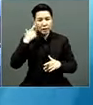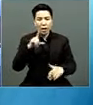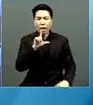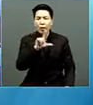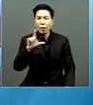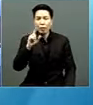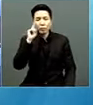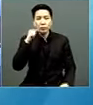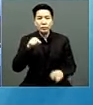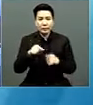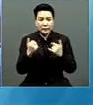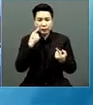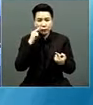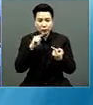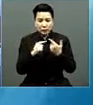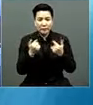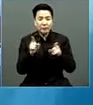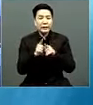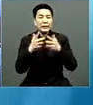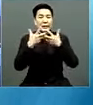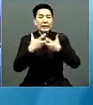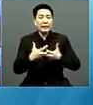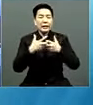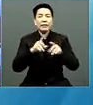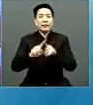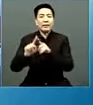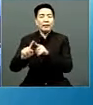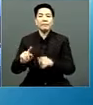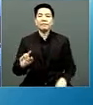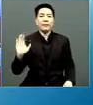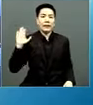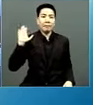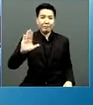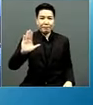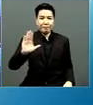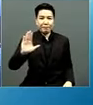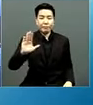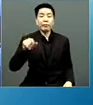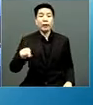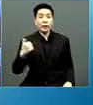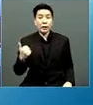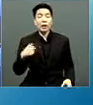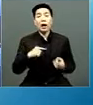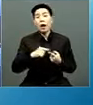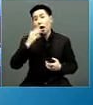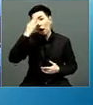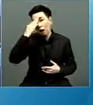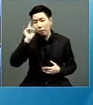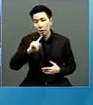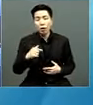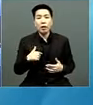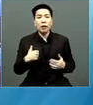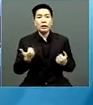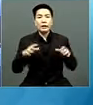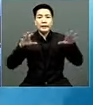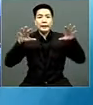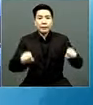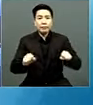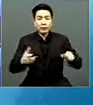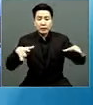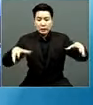ตัวและ L ตัวเดียวนะครับหรือเครื่องออกกำลังกายอื่นๆนะครับอันนี้ก็คือสิ่งที่ตรงนี้เพราะว่าอะไรครับมีการสัมผัส